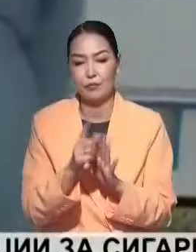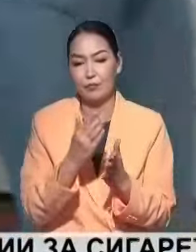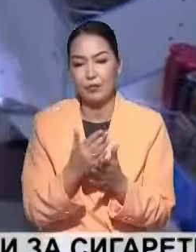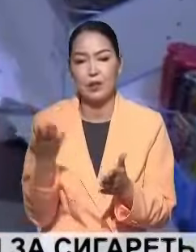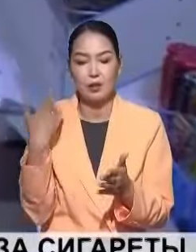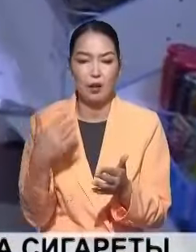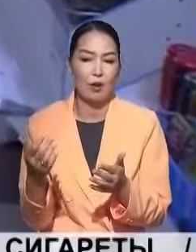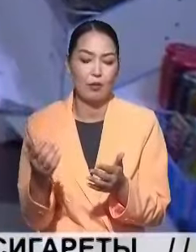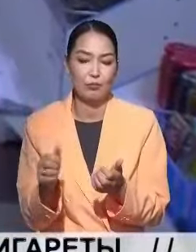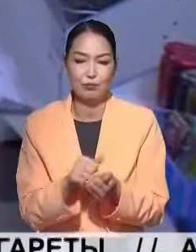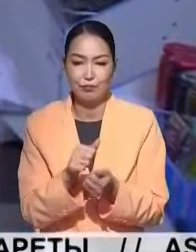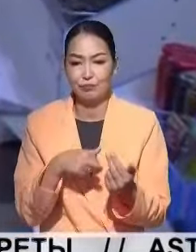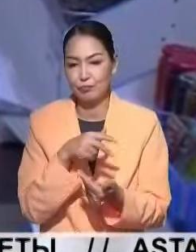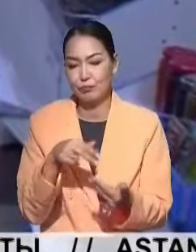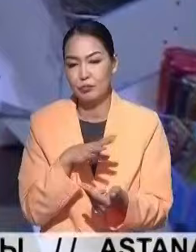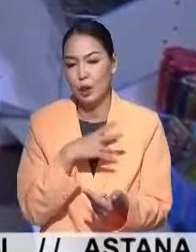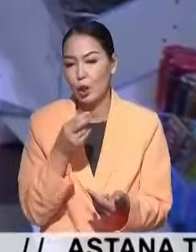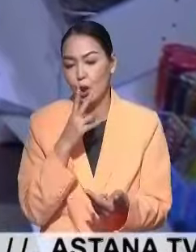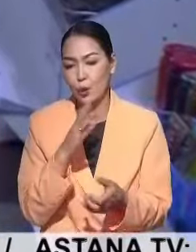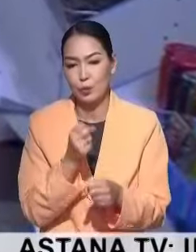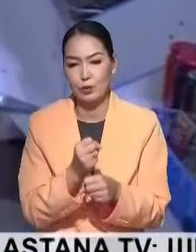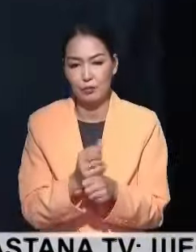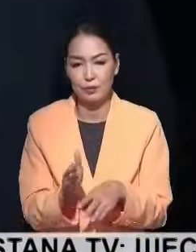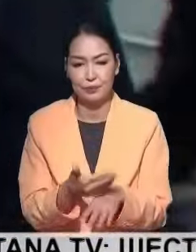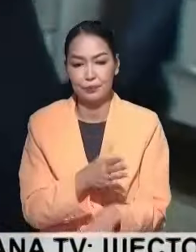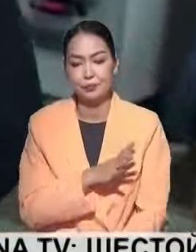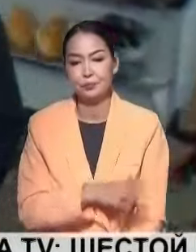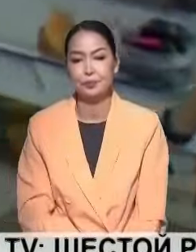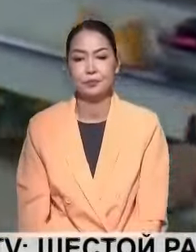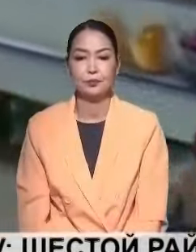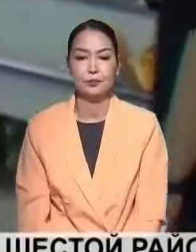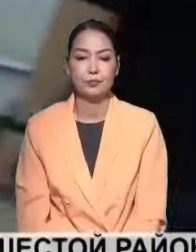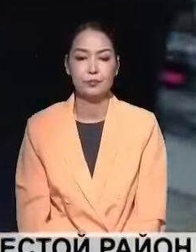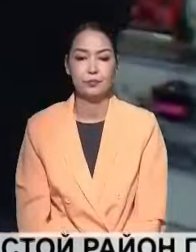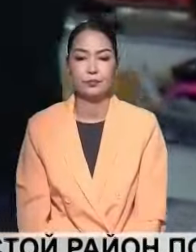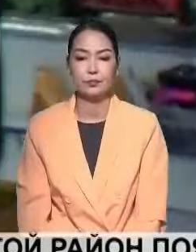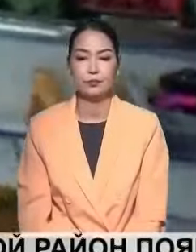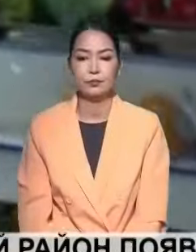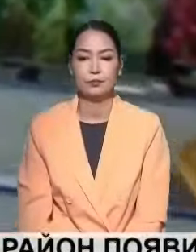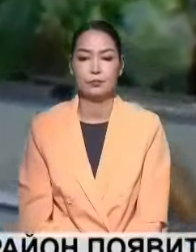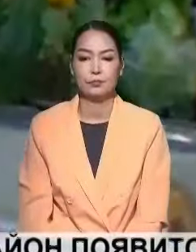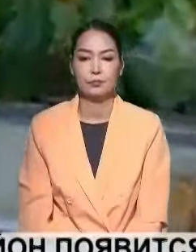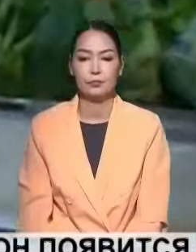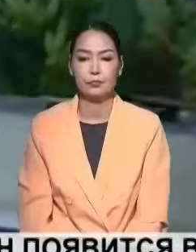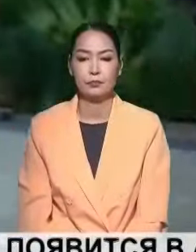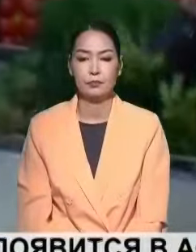утилизировали 14 тонн некурительных табачных изделий. Алихан Сарыкхазыев, Нуржан Махмутов, Астана Таймс.